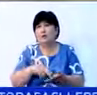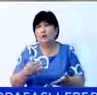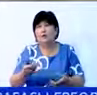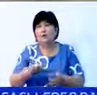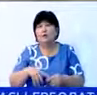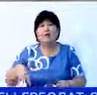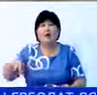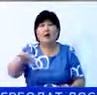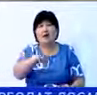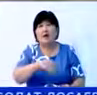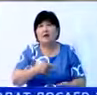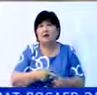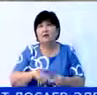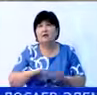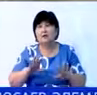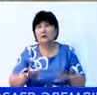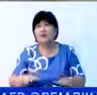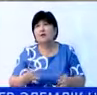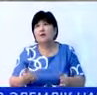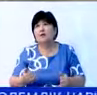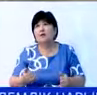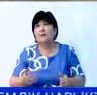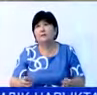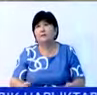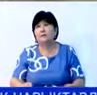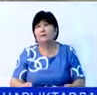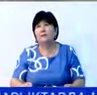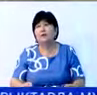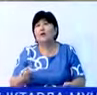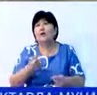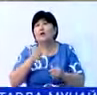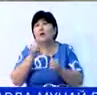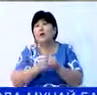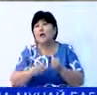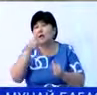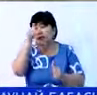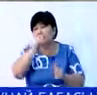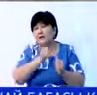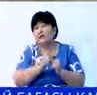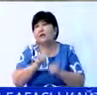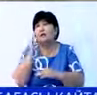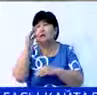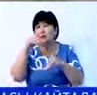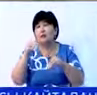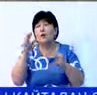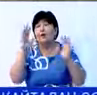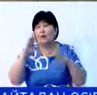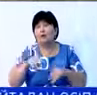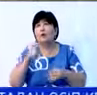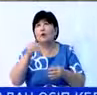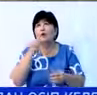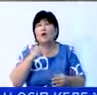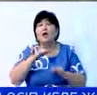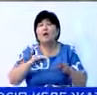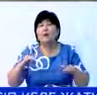үйімнің айналасы көгеріп тұрсын деп тал терек терегі бар. Соның әр жыл сайын бәрі қурап қалады. Құрт жейді.